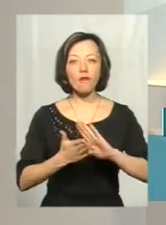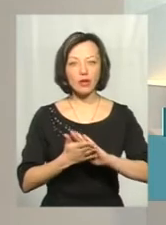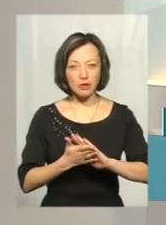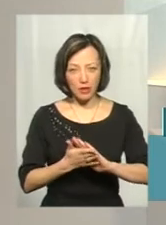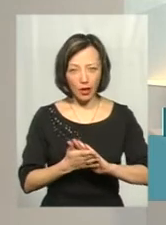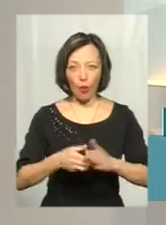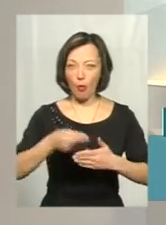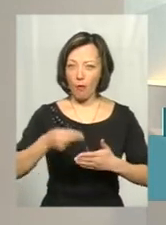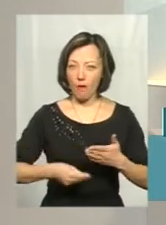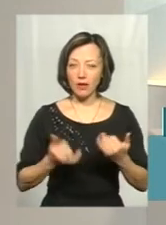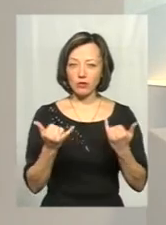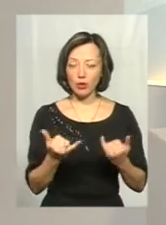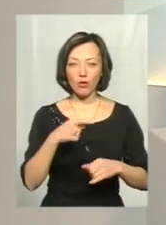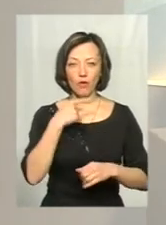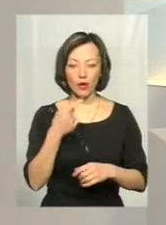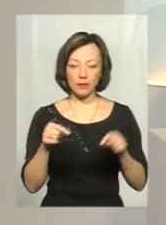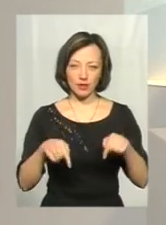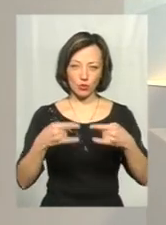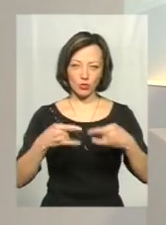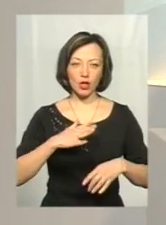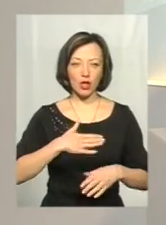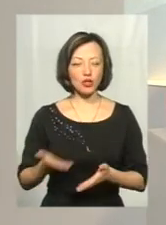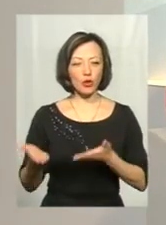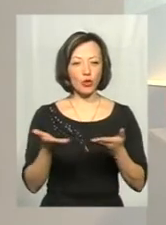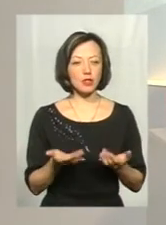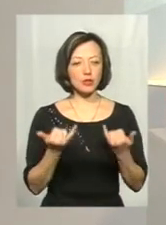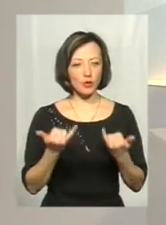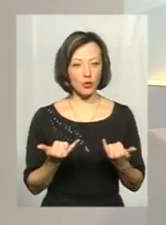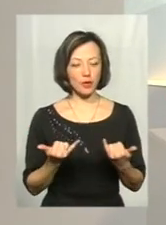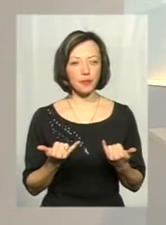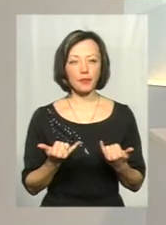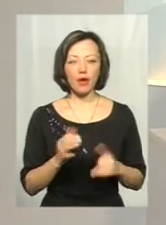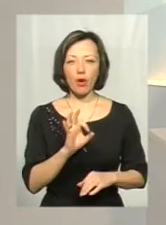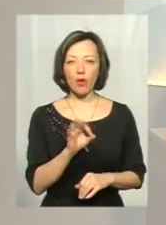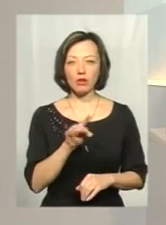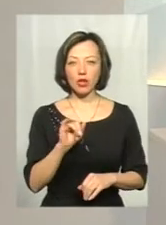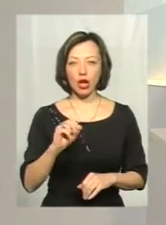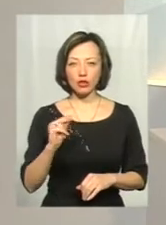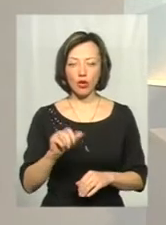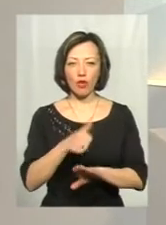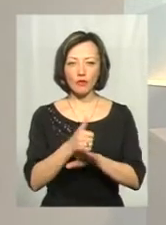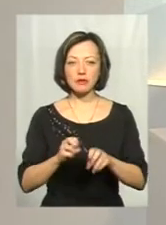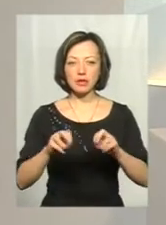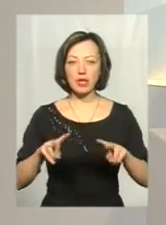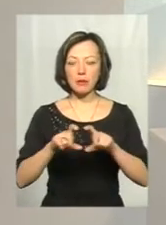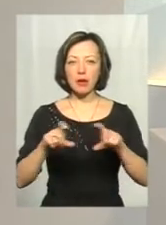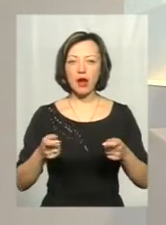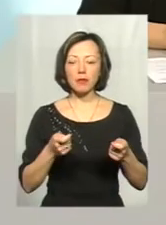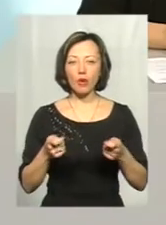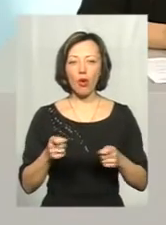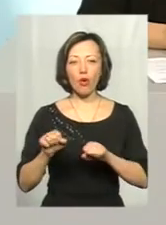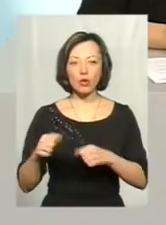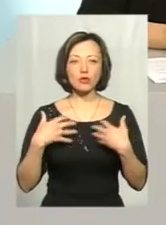про це сьогодні говоримо у цій студії. І наші гості сьогодні пані Ольга Трач, головний спеціаліст Департаменту охорони